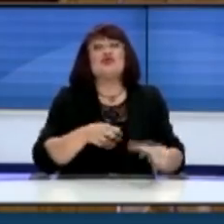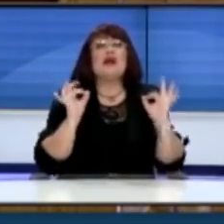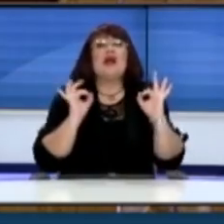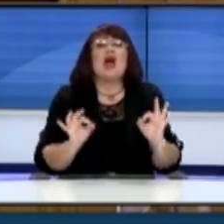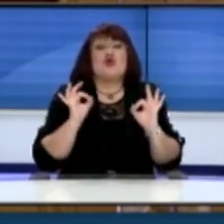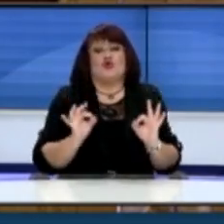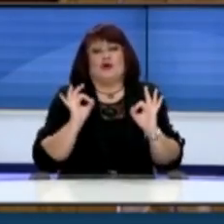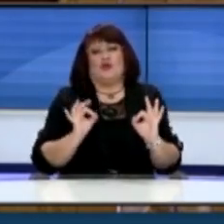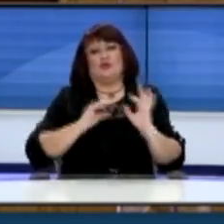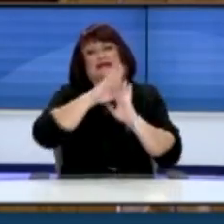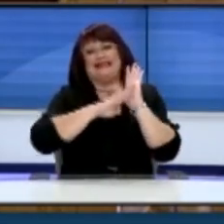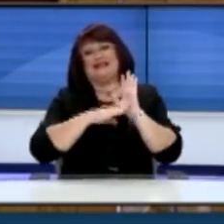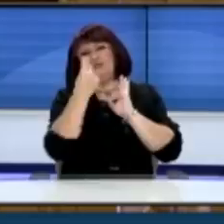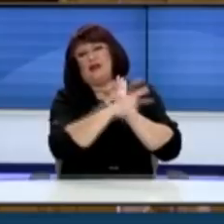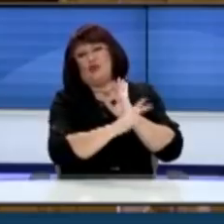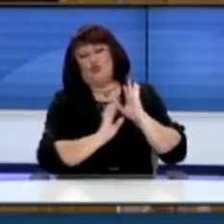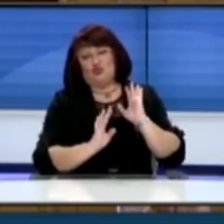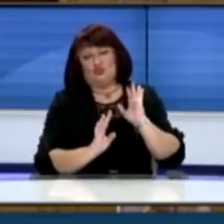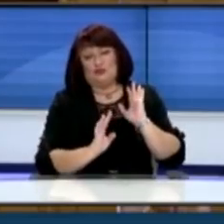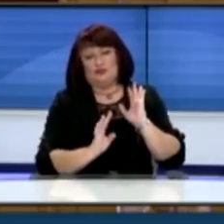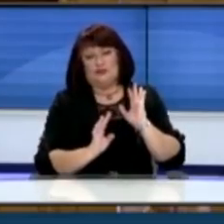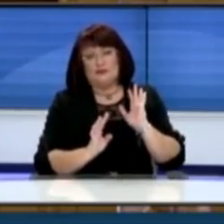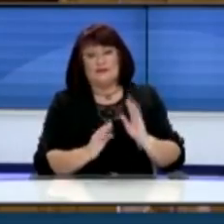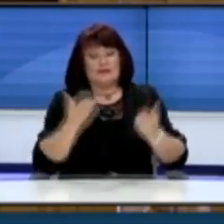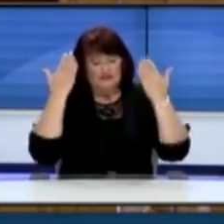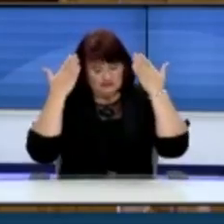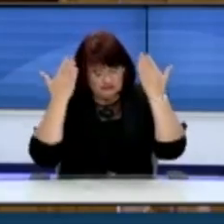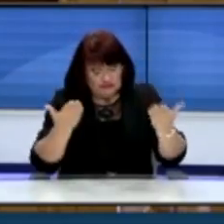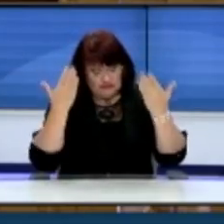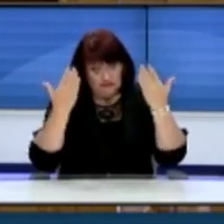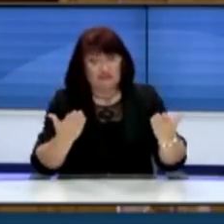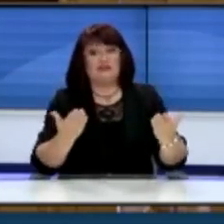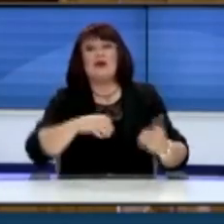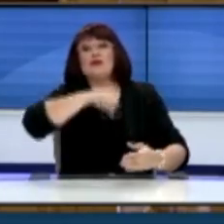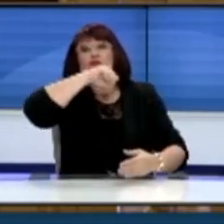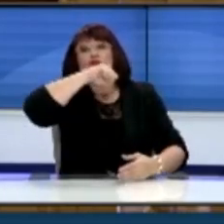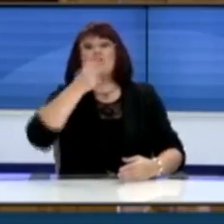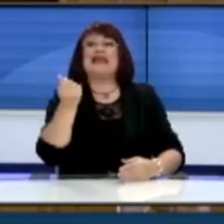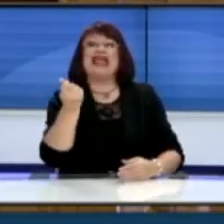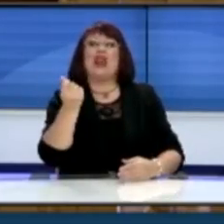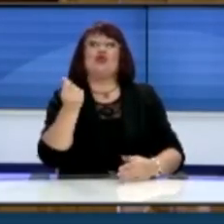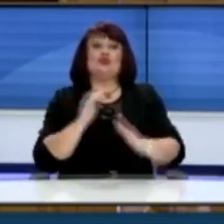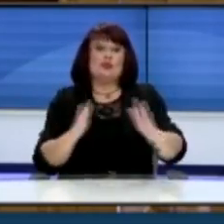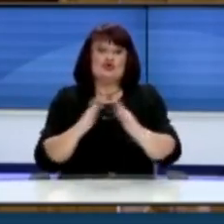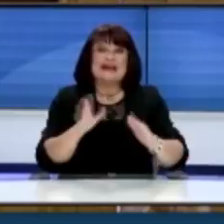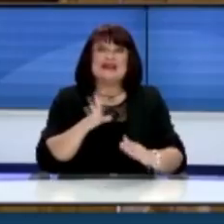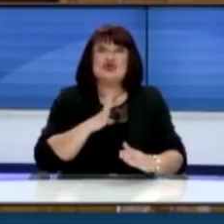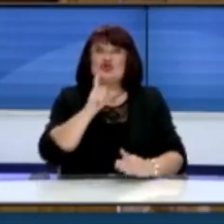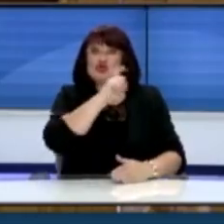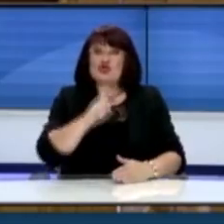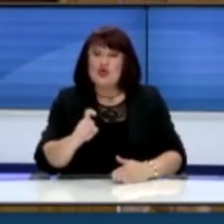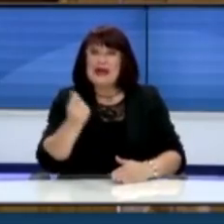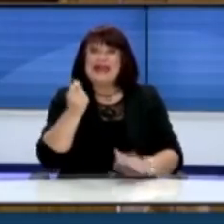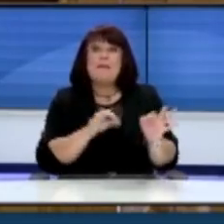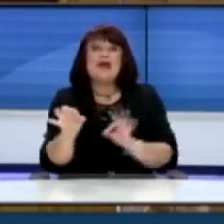κανονικότητα στο σύστημά σας, που έχει για Θεό του το κέρδος και όχι την προστασία της ζωής και της περιουσίας